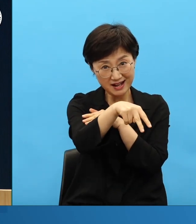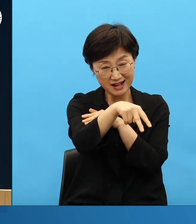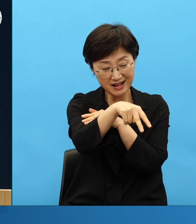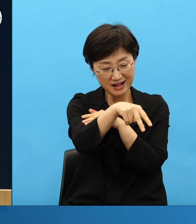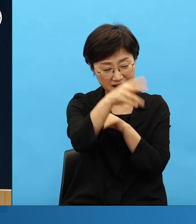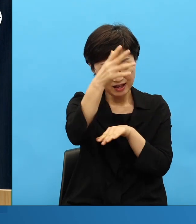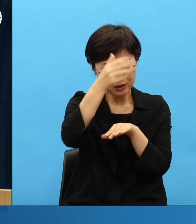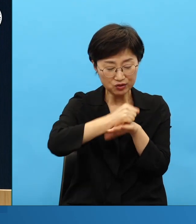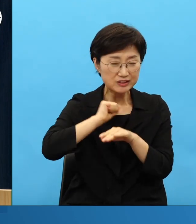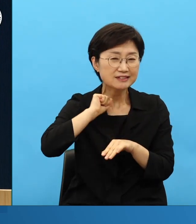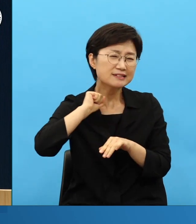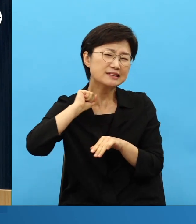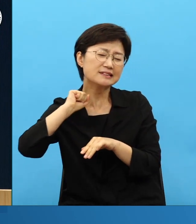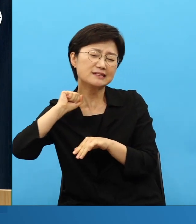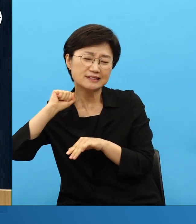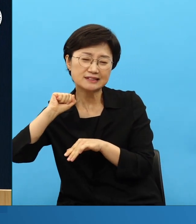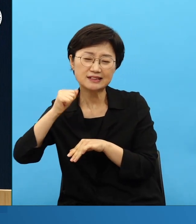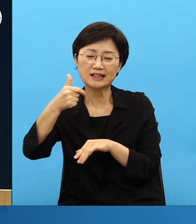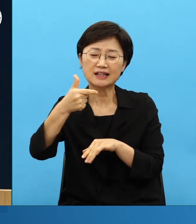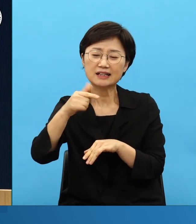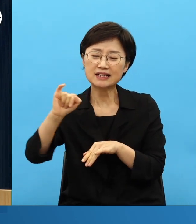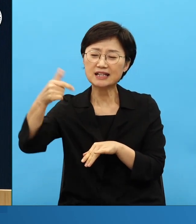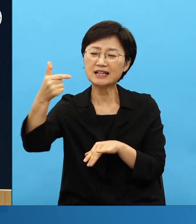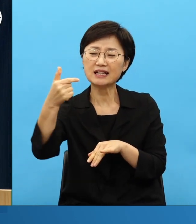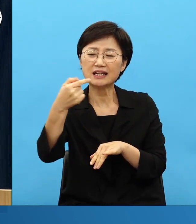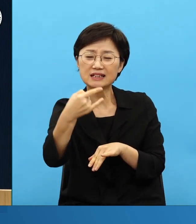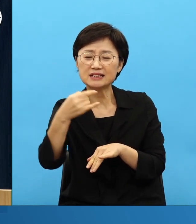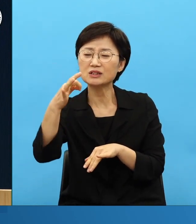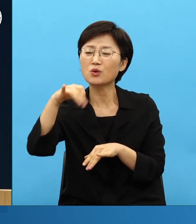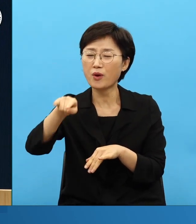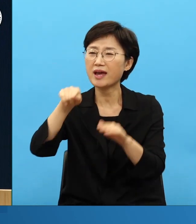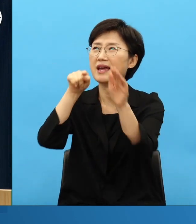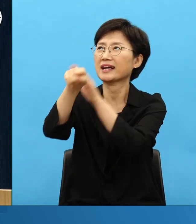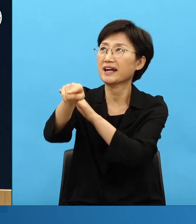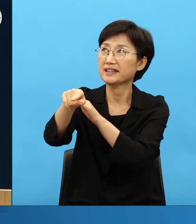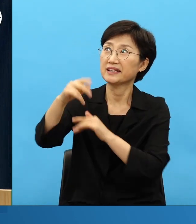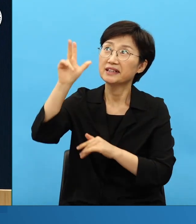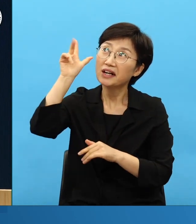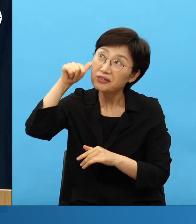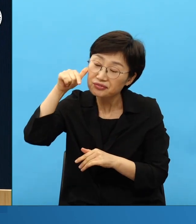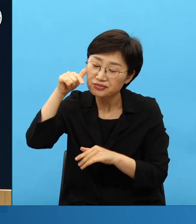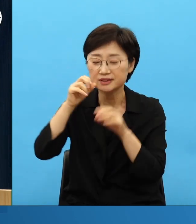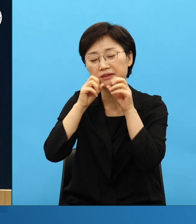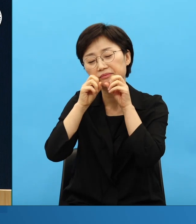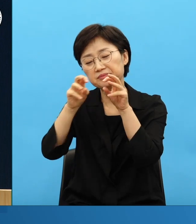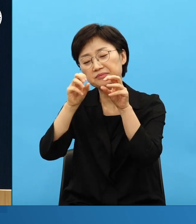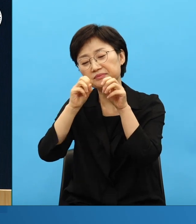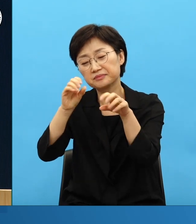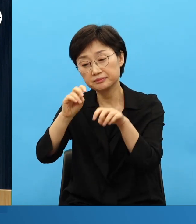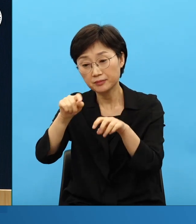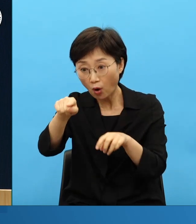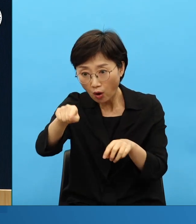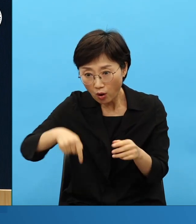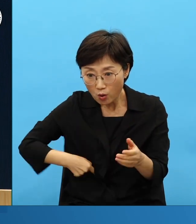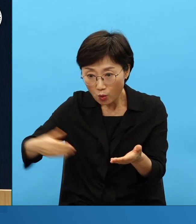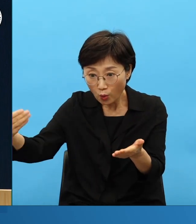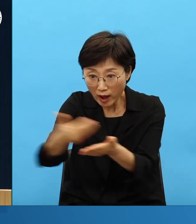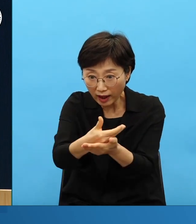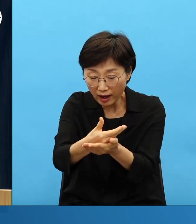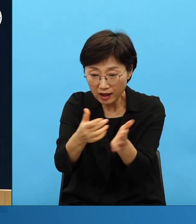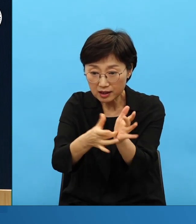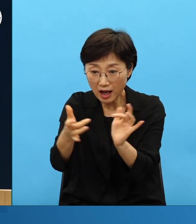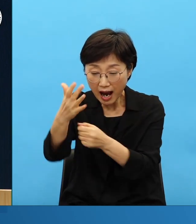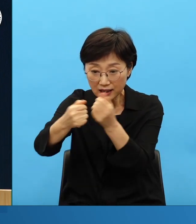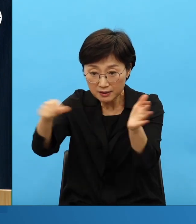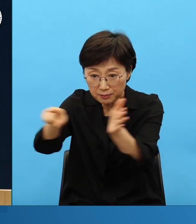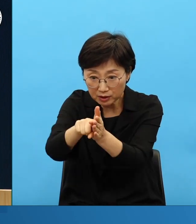니느웨로 가게 됩니다. In the end, of course, he has to go to 가서 Nineveh. 복음 전했더니 니느웨가 완전히 회개하고 돌아왔단 말이에요. And there they hear the gospel, and everybody repents and